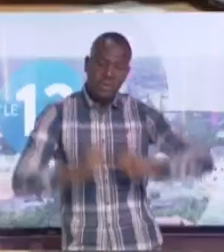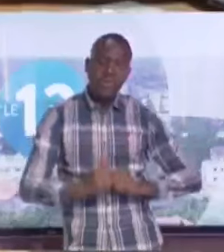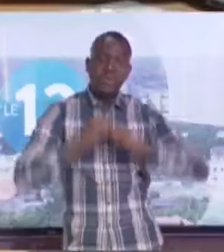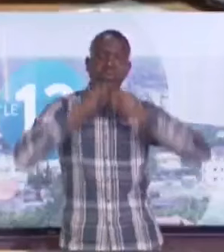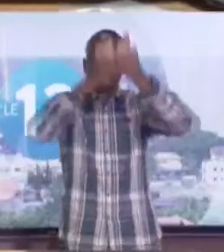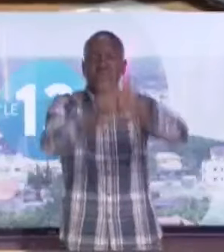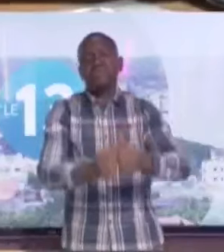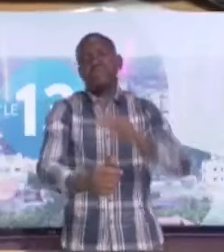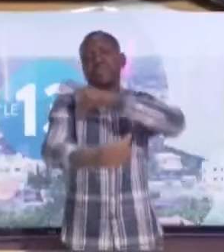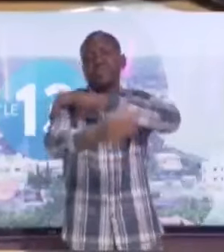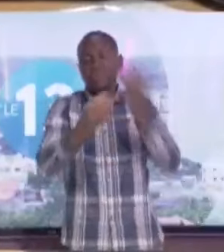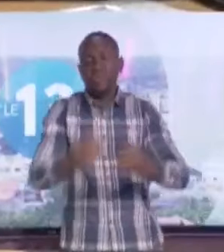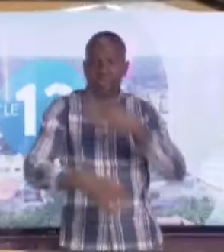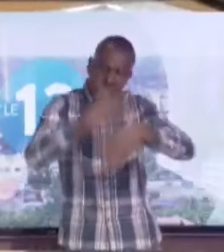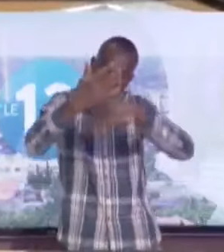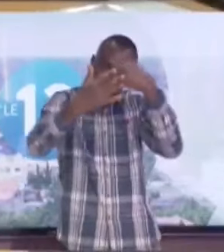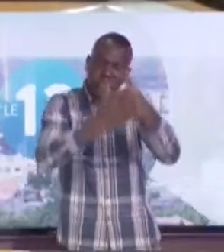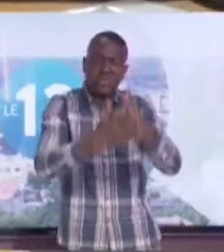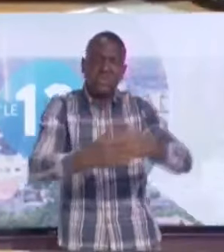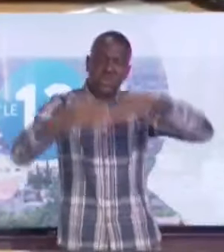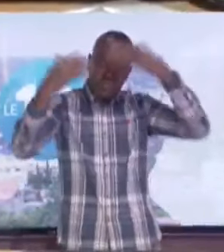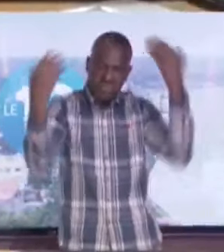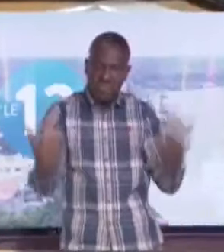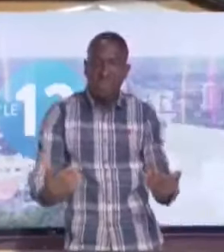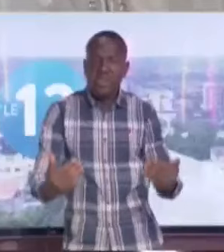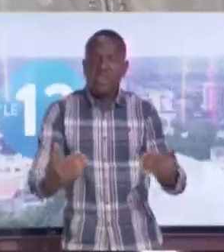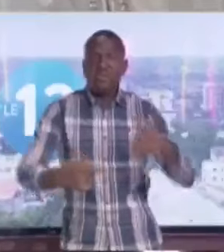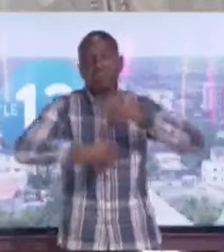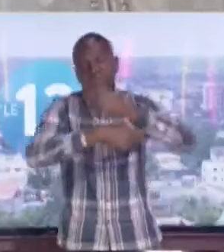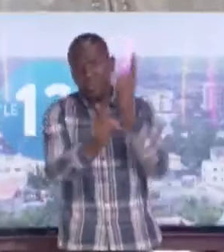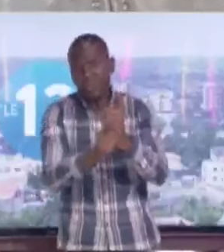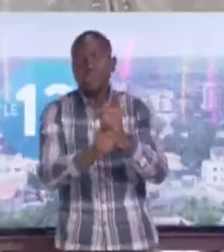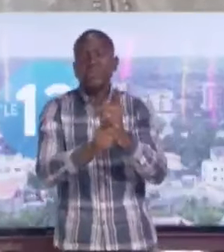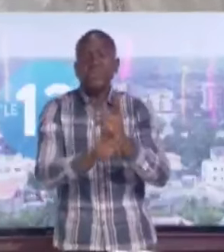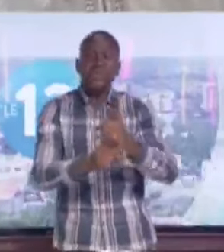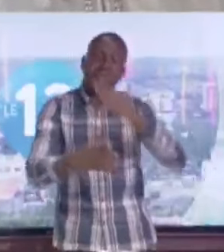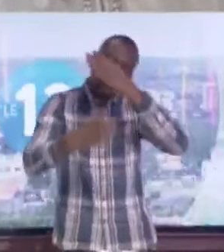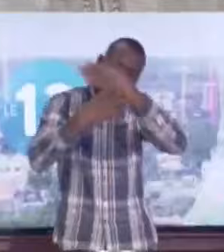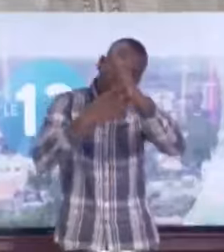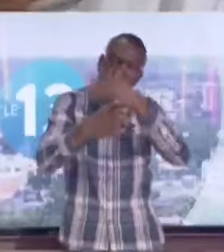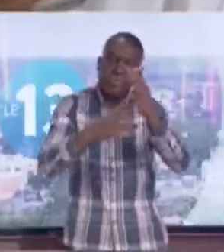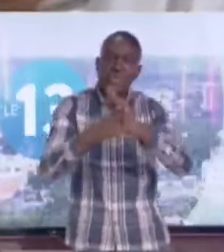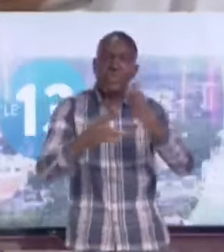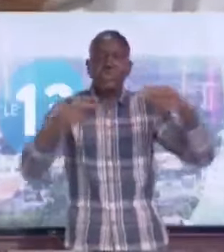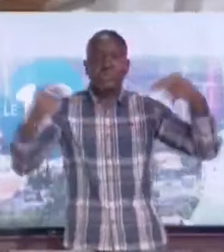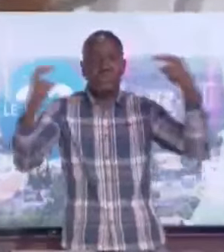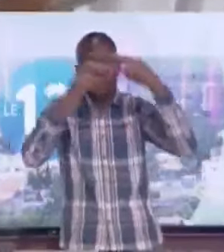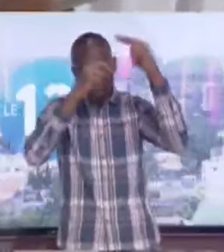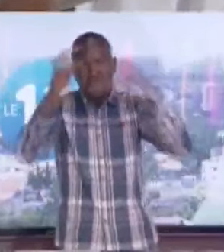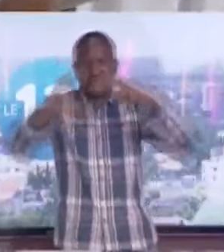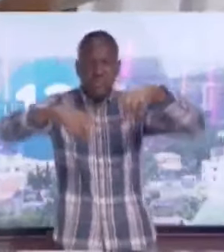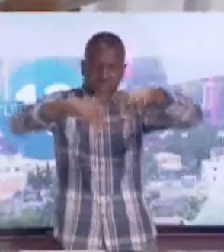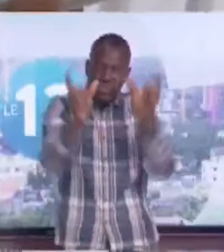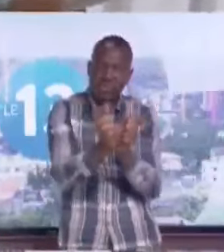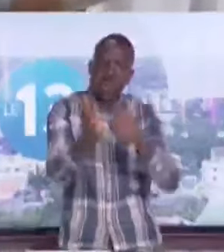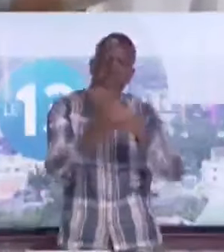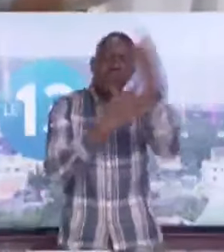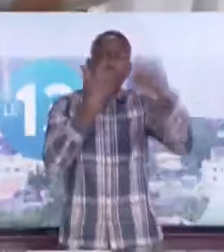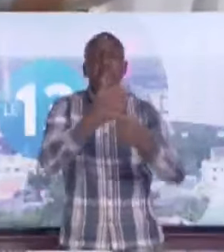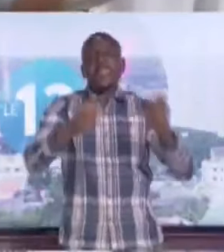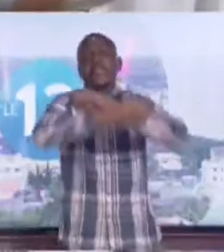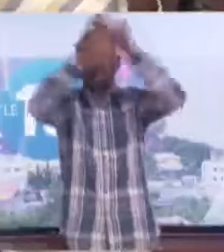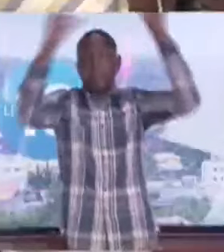et renforcer tout ce qui est dispositif de production et de distribution au niveau rural. Ce projet